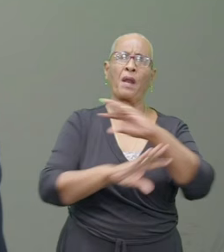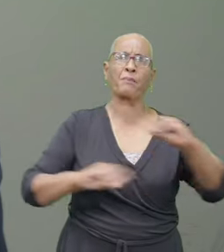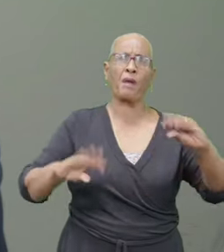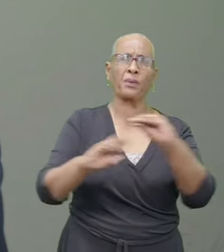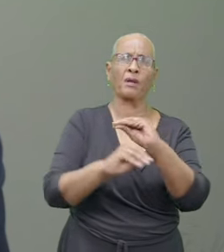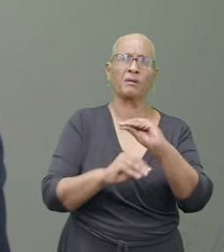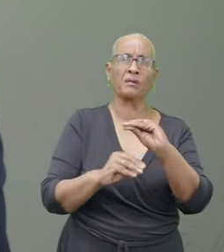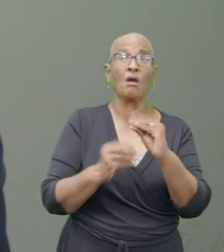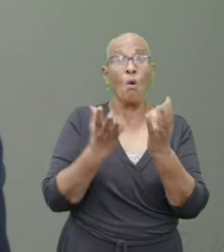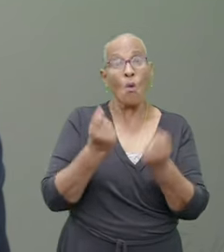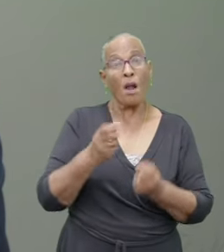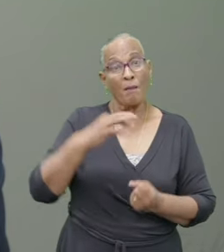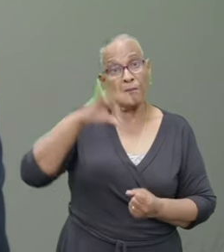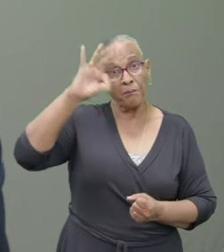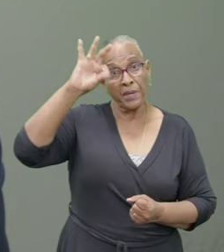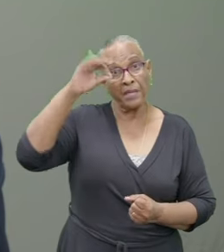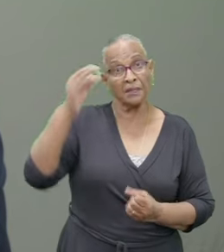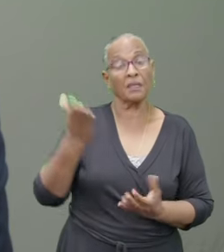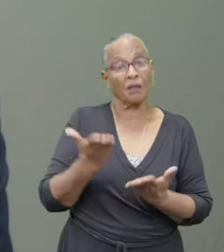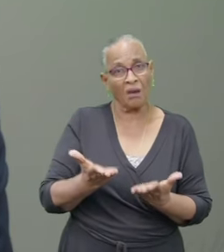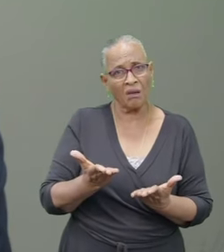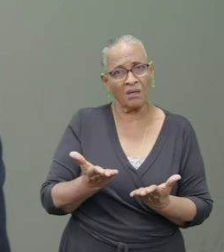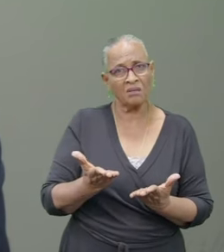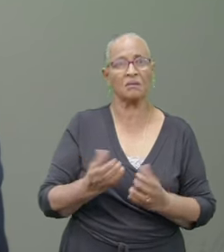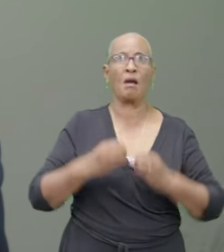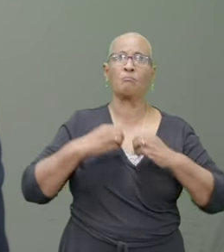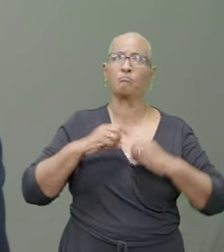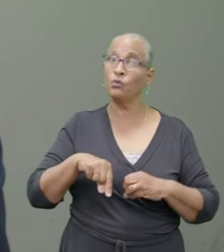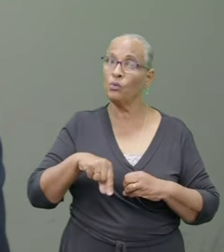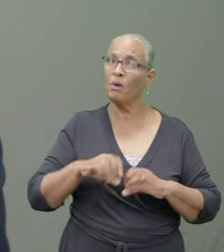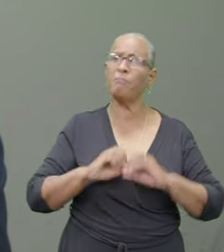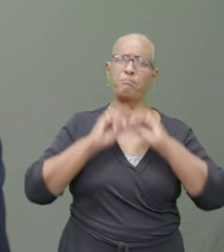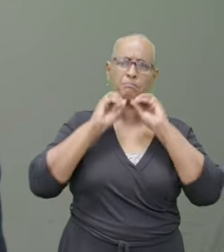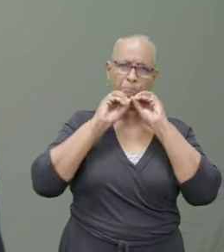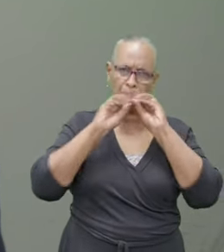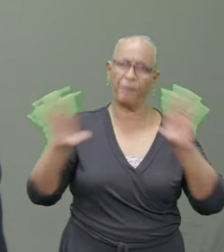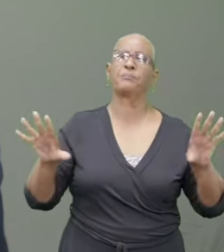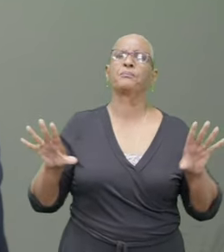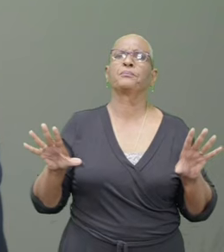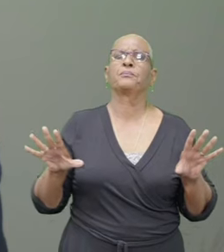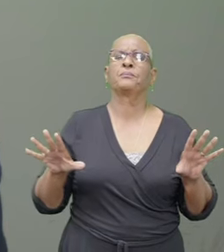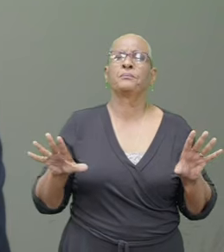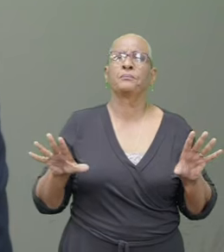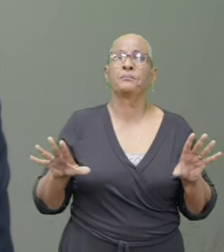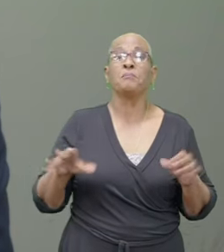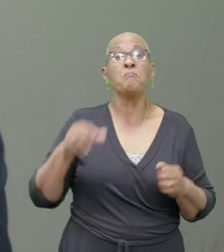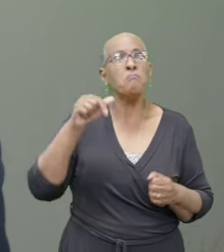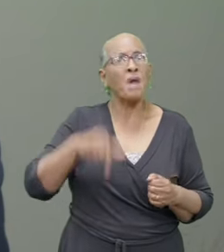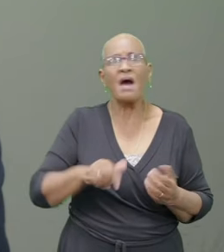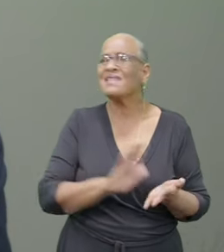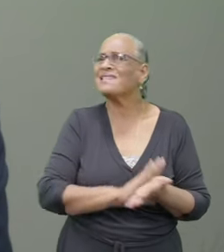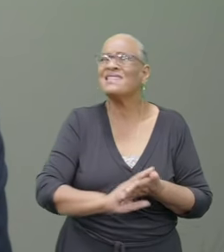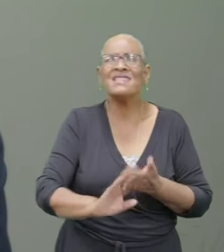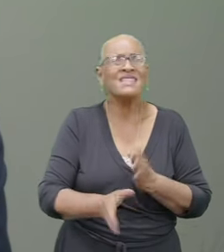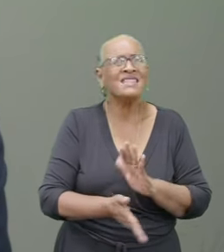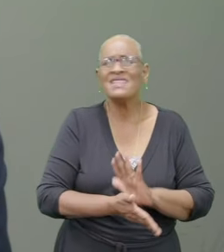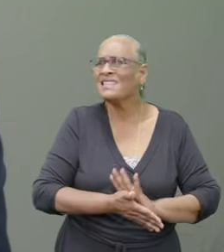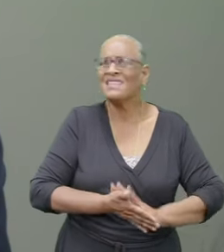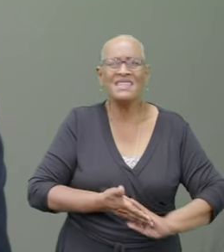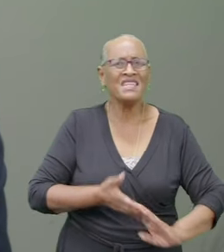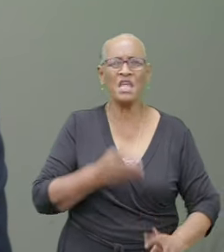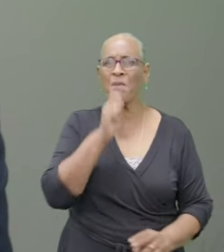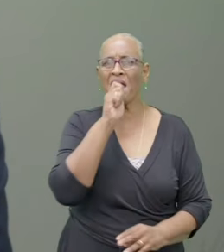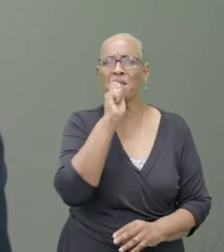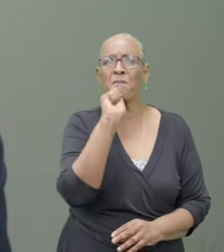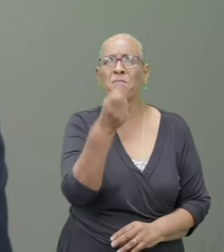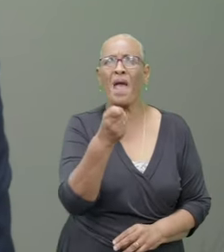verbetering te brengen in de situatie, zich hebben geuit over de situatie. Maar er is niemand die zich heeft aangemeld op het ministerie om te